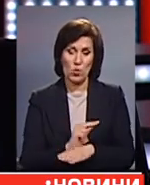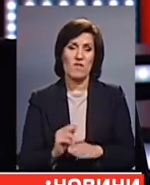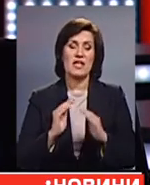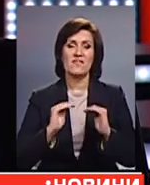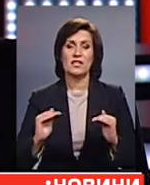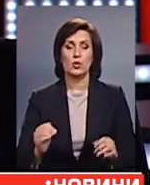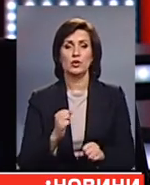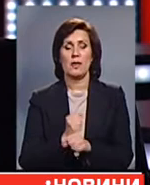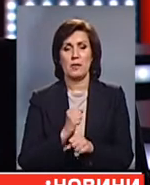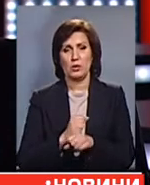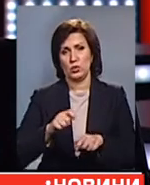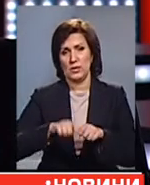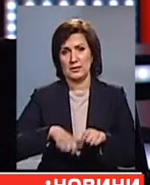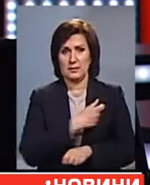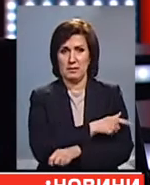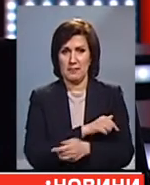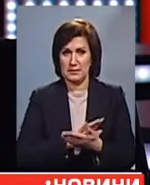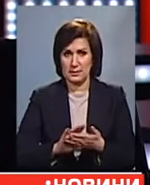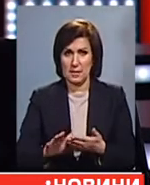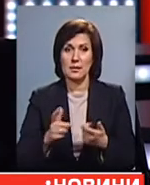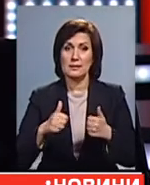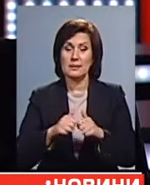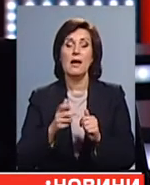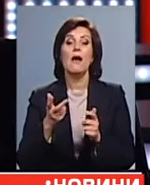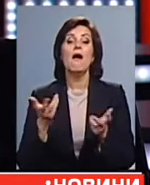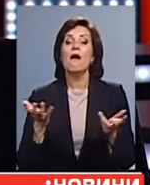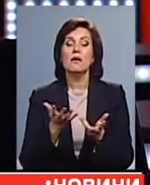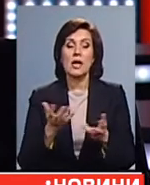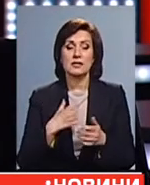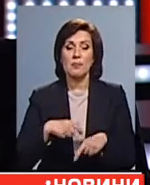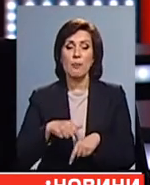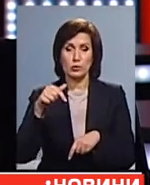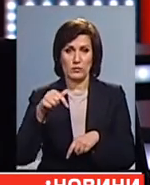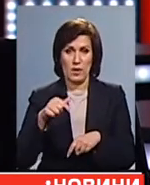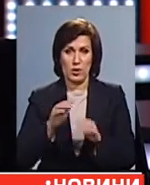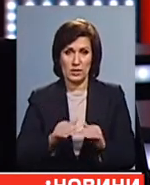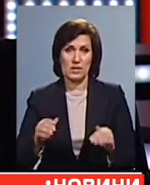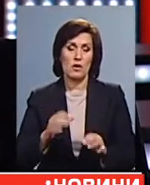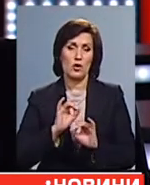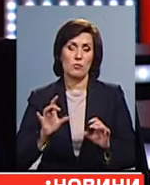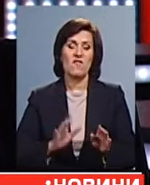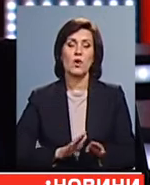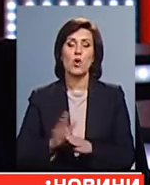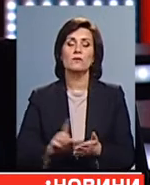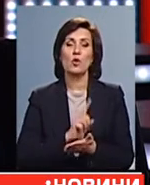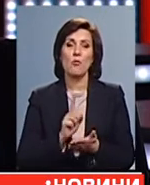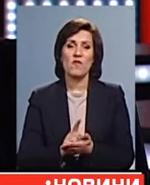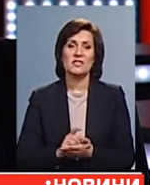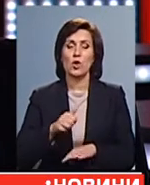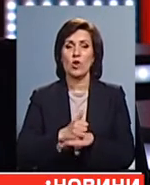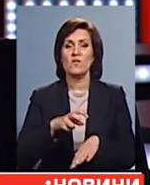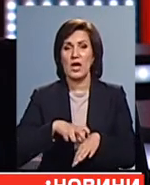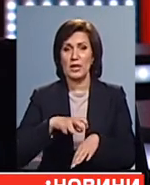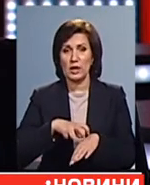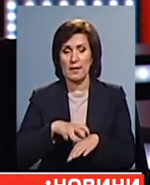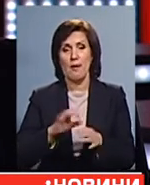працює санепідемстанція. Як себе почувають діти, новинам першого розповів виконувач обов'язків головного лікаря міської лікарні Валерій